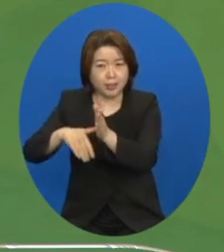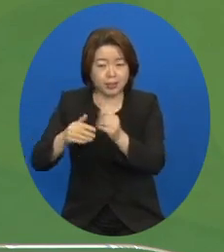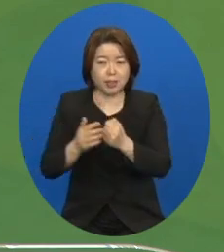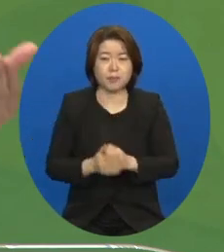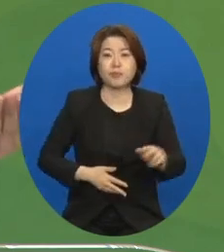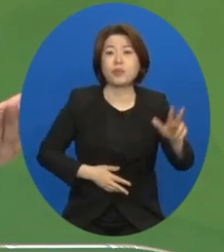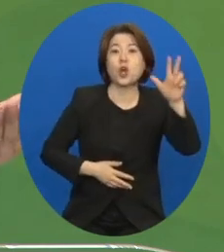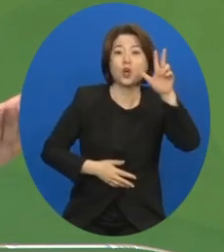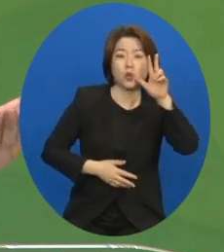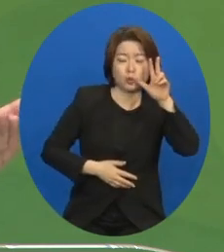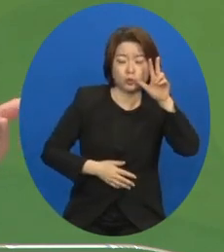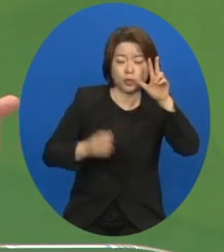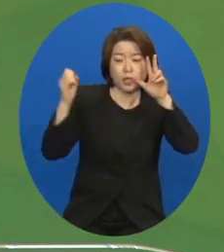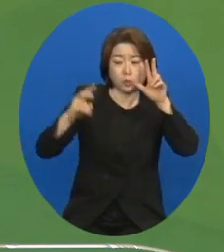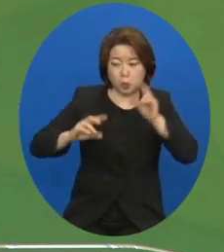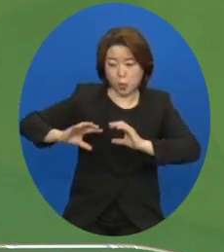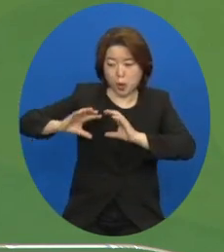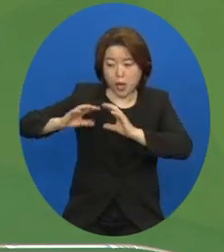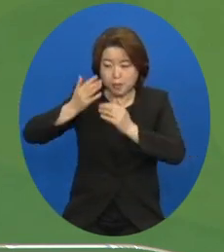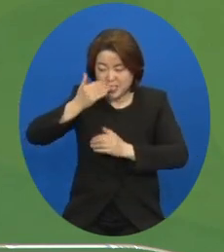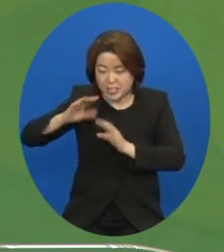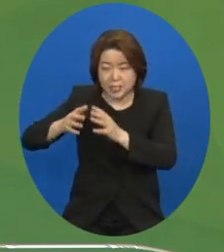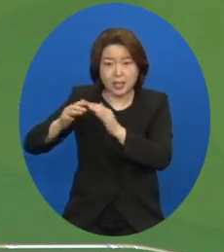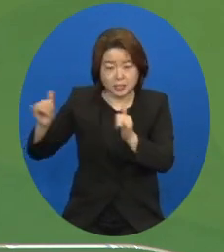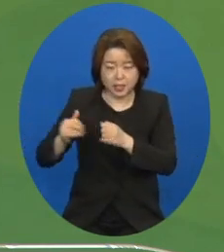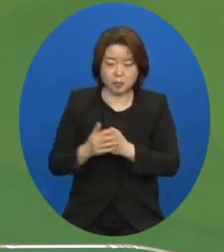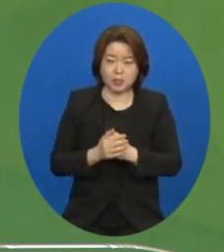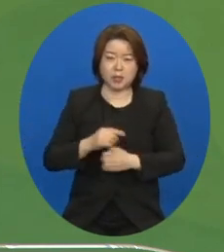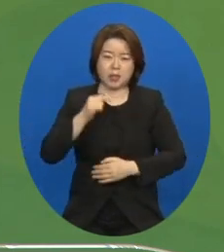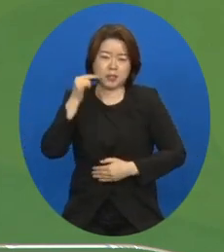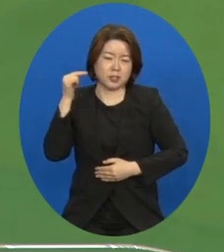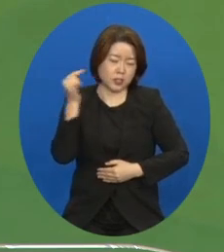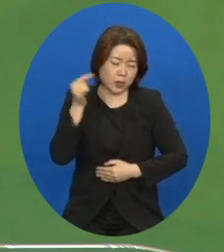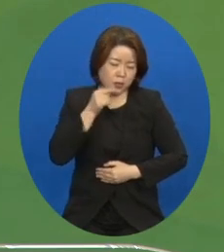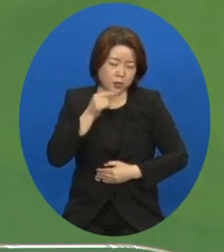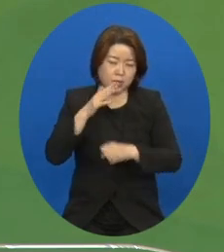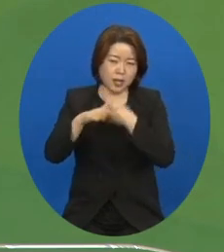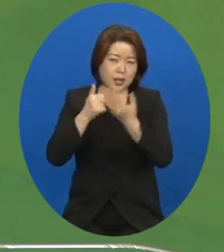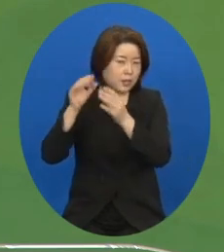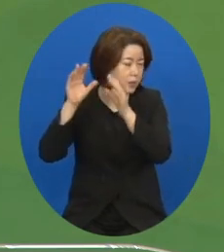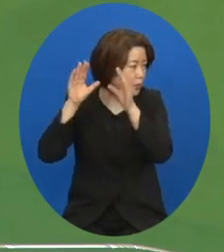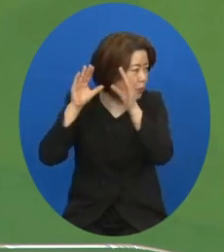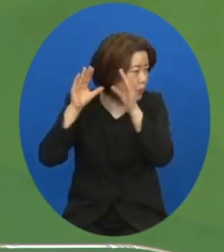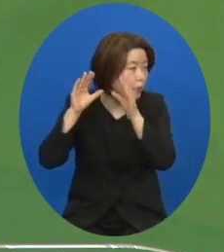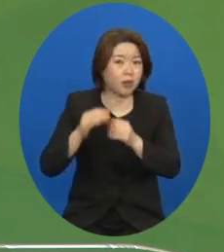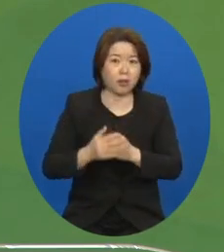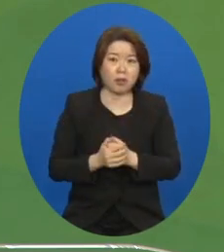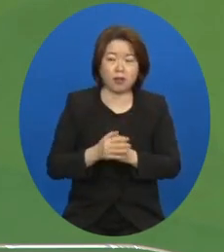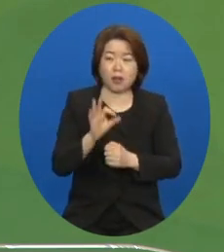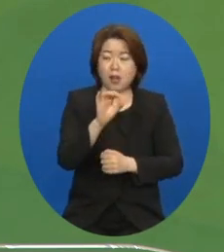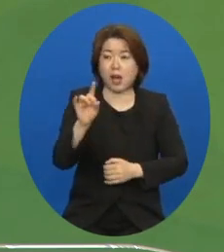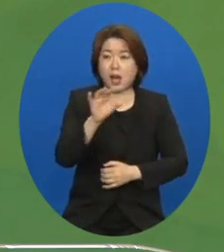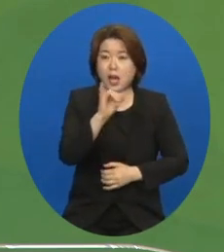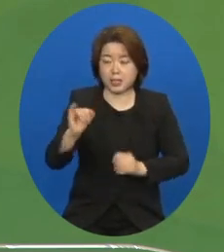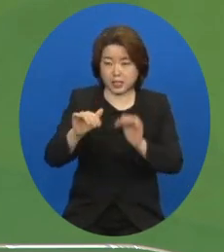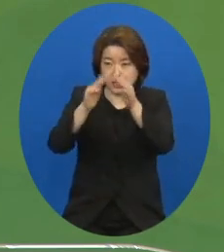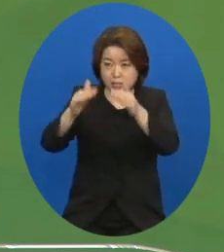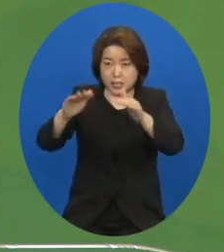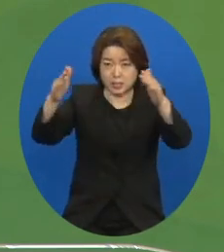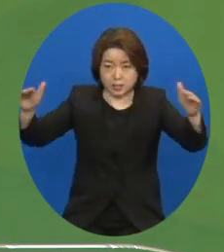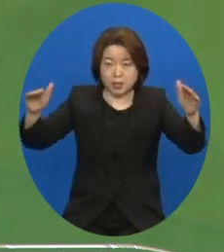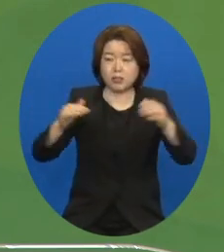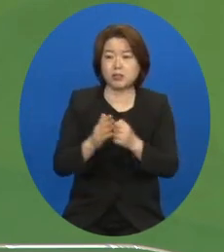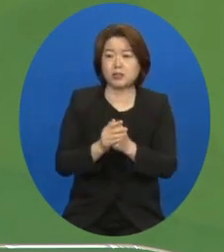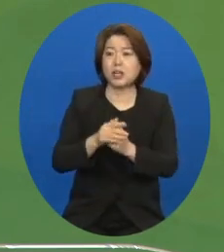여호수아를 비롯해서 이스라엘 백성들은 철저히 하나님께 귀를 기울입니다. 아이성은 그